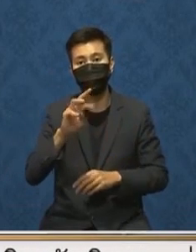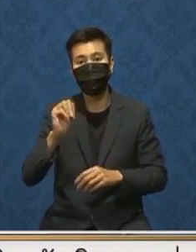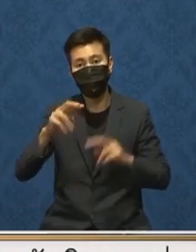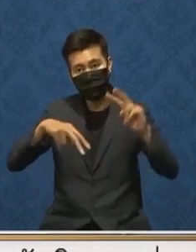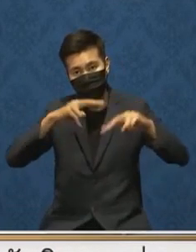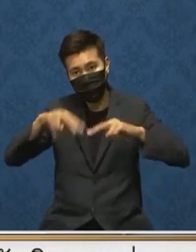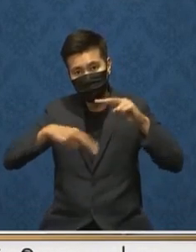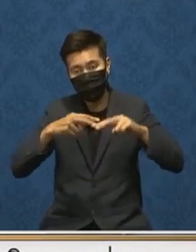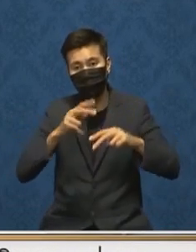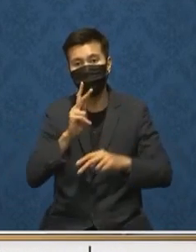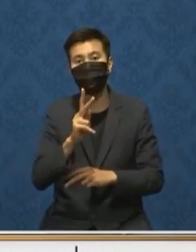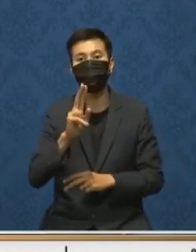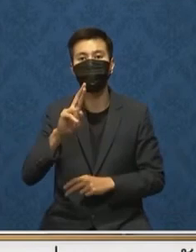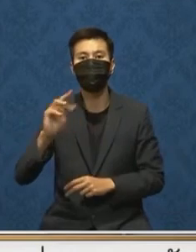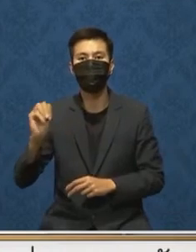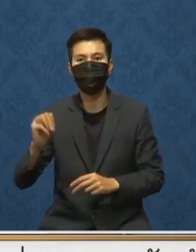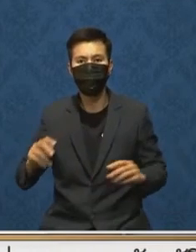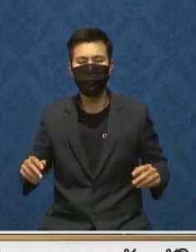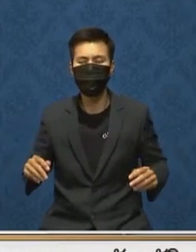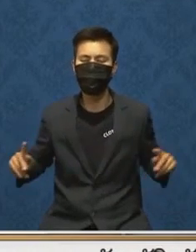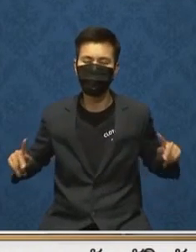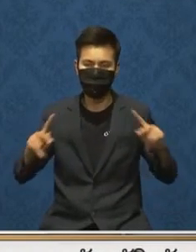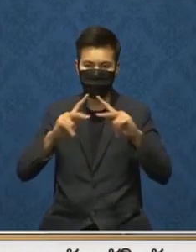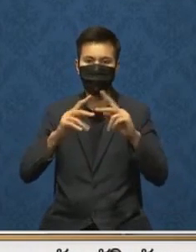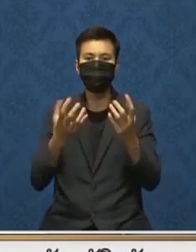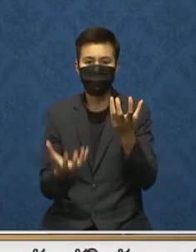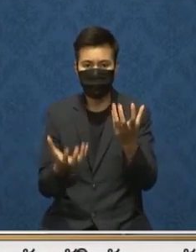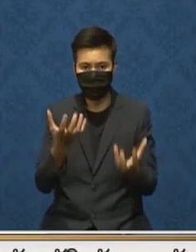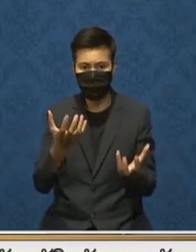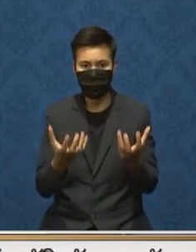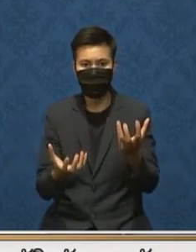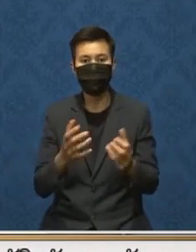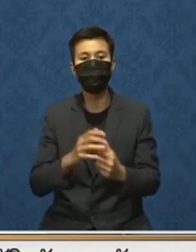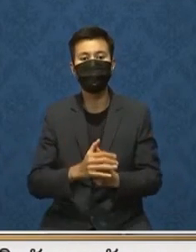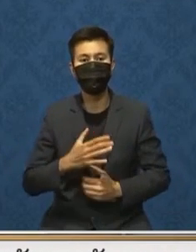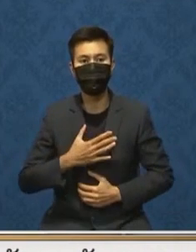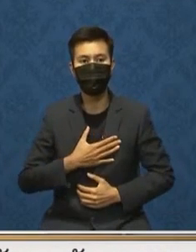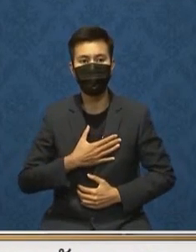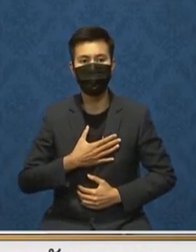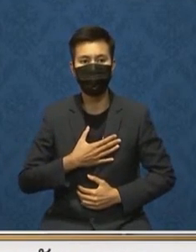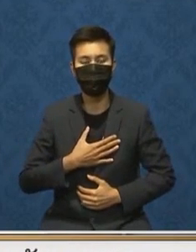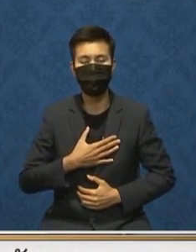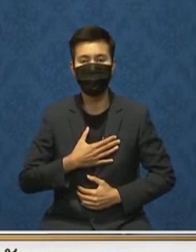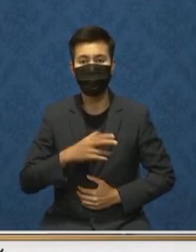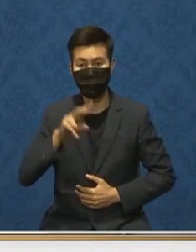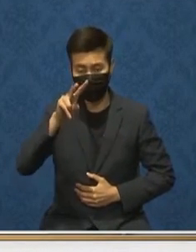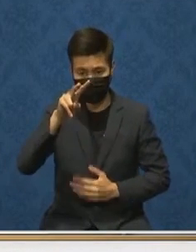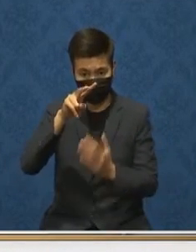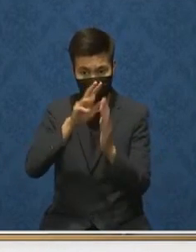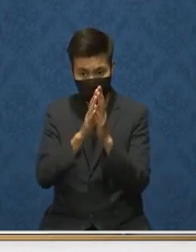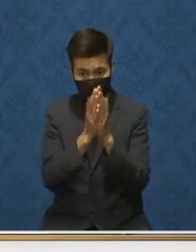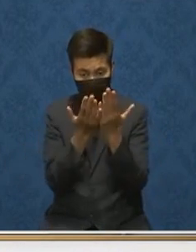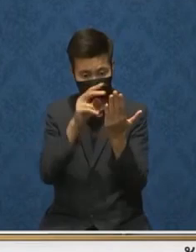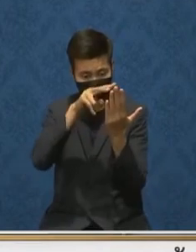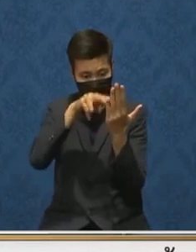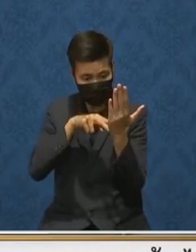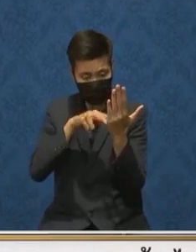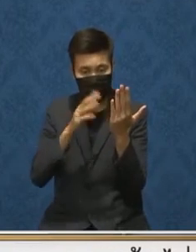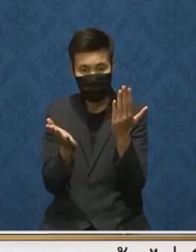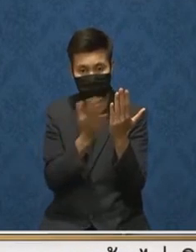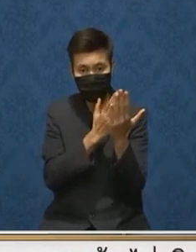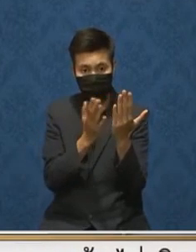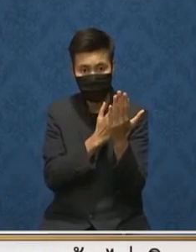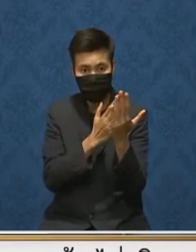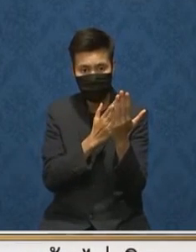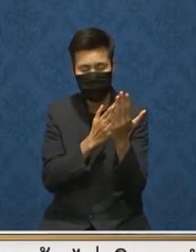ทธิเสรีภาพและสำนักกระทรวงยุติธรรมสำนักงานกระทรวงยุติธรรมผมอ่านแล้วทุกหน่วยงานก็ไม่ได้บอก